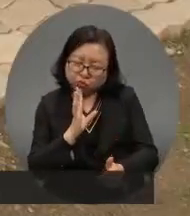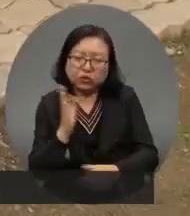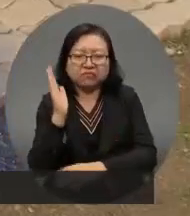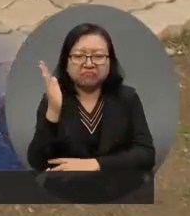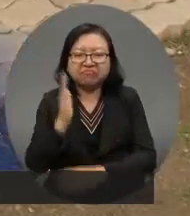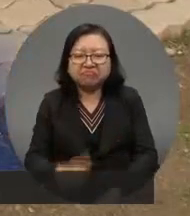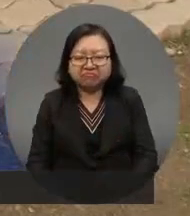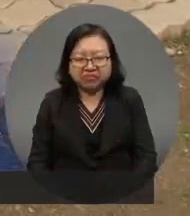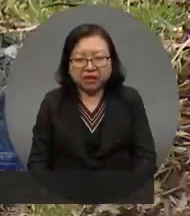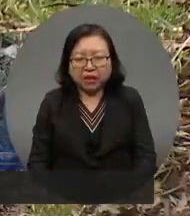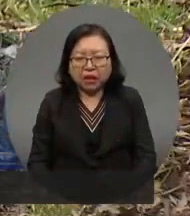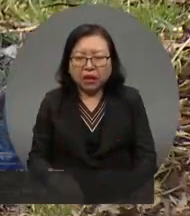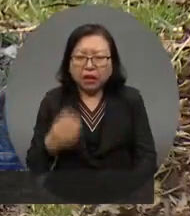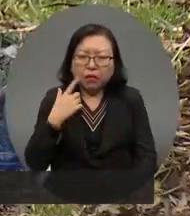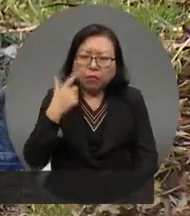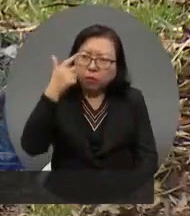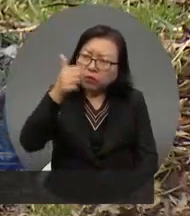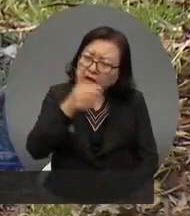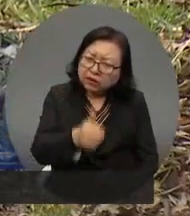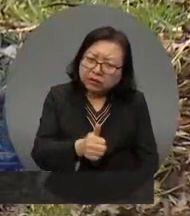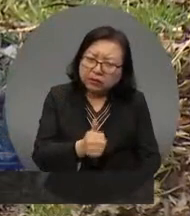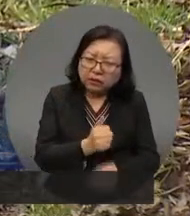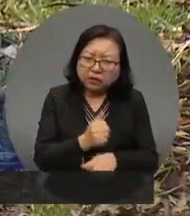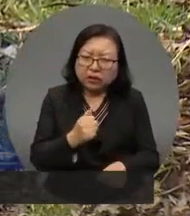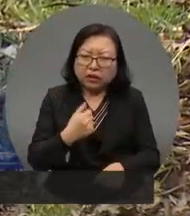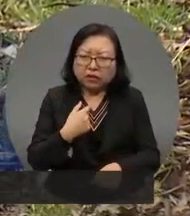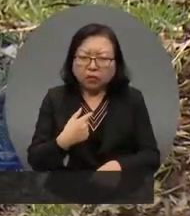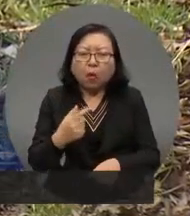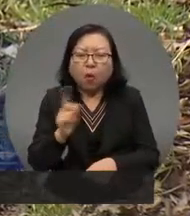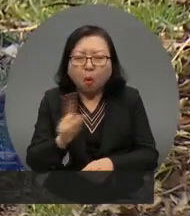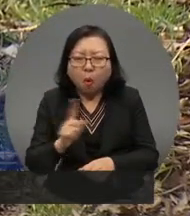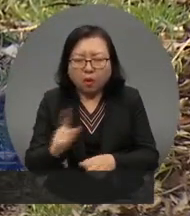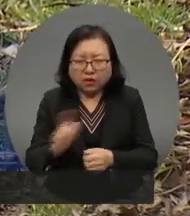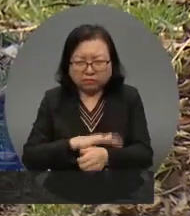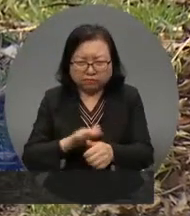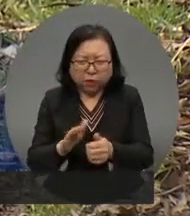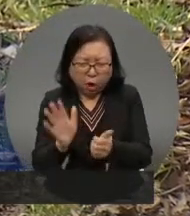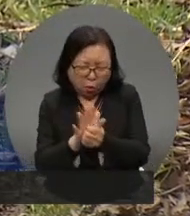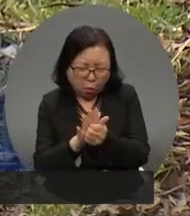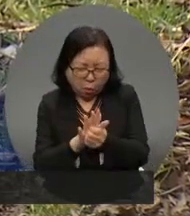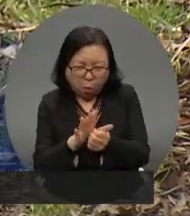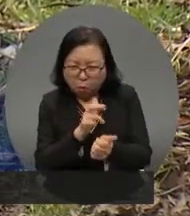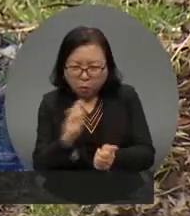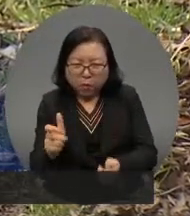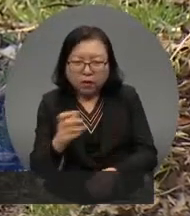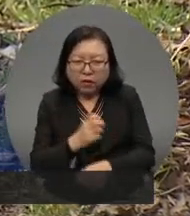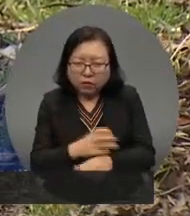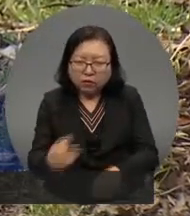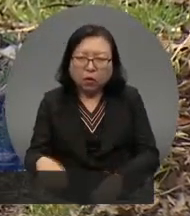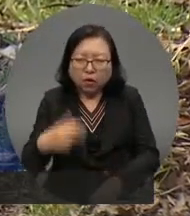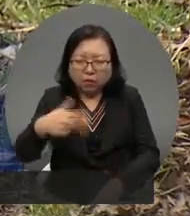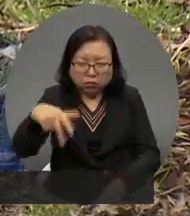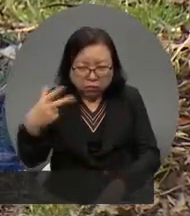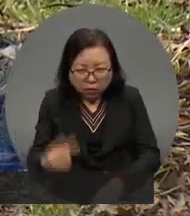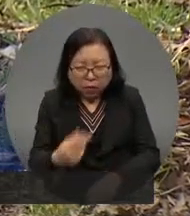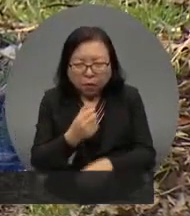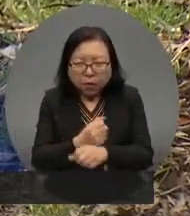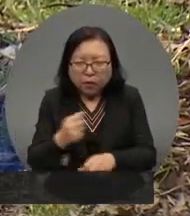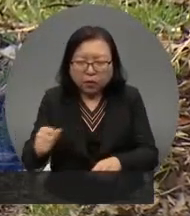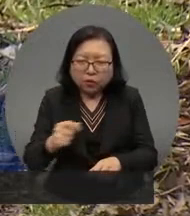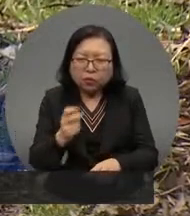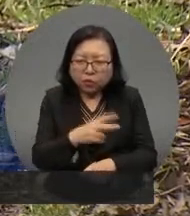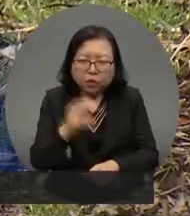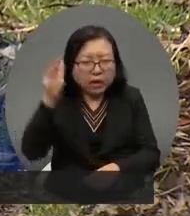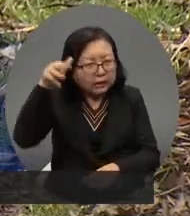목사님은 그 사람 기치다 그리고 거짓말이 했습니다. 똥 싸고 오줌 싸고 또 재미있는 사람 먹기도 많이 먹잖아요. 그럼